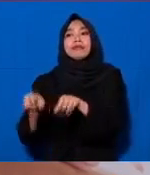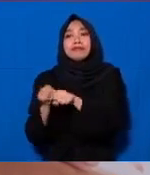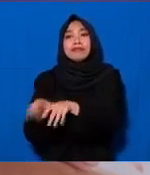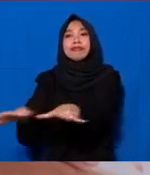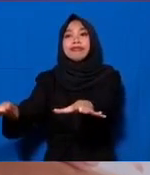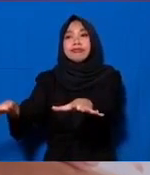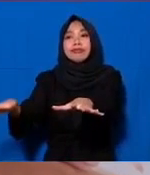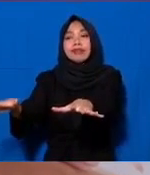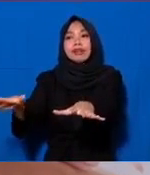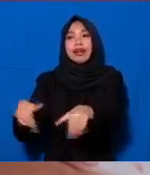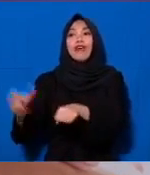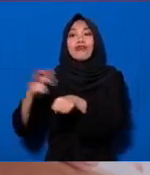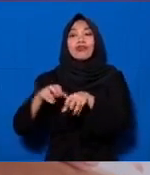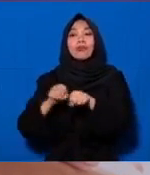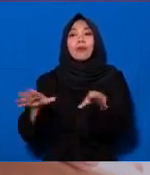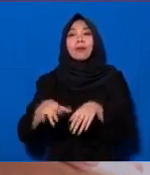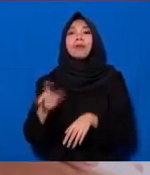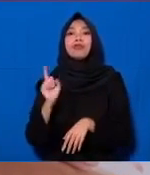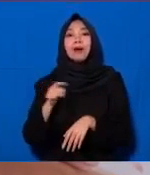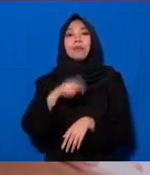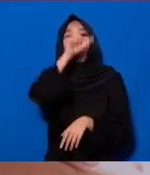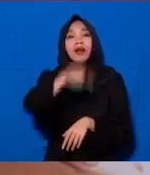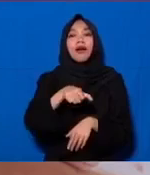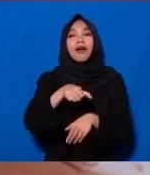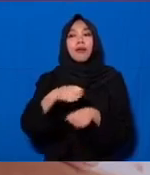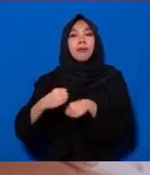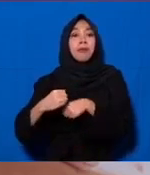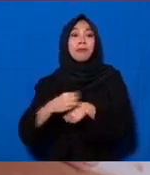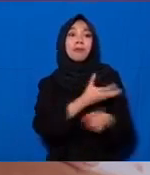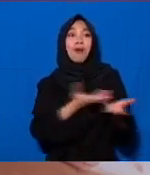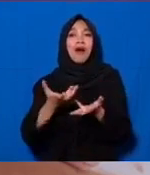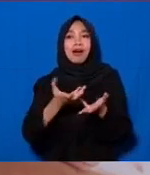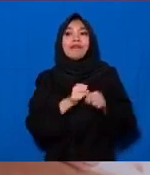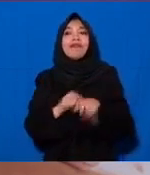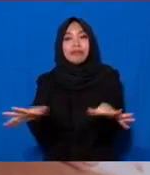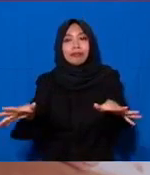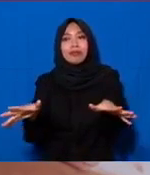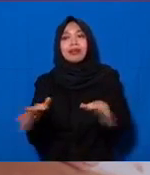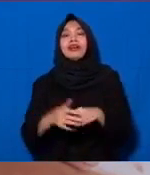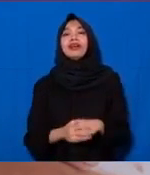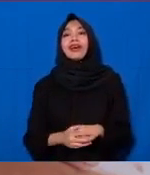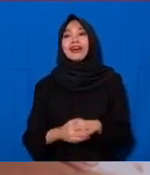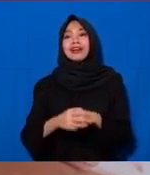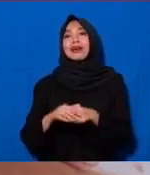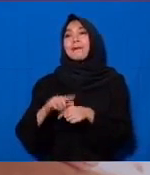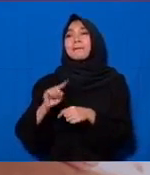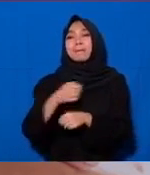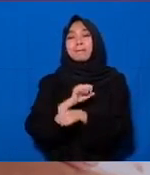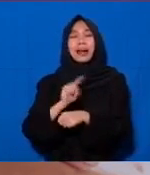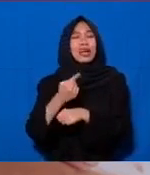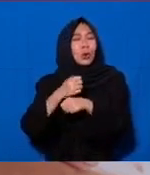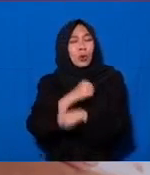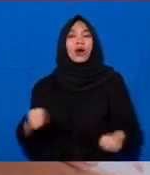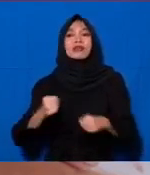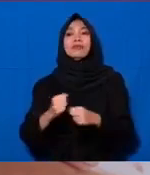manusialah yang membawanya Oleh karena itu kita yakinkan bahwa benteng yang paling aman dari serangan virus